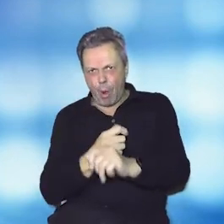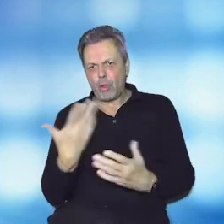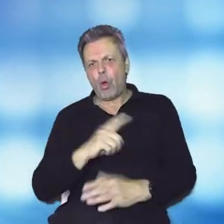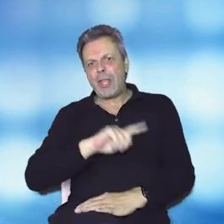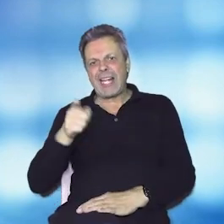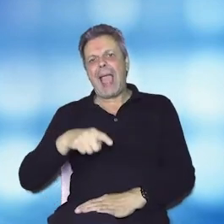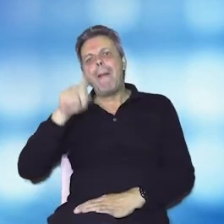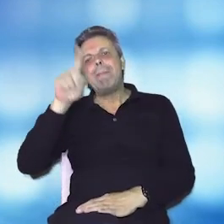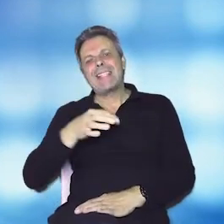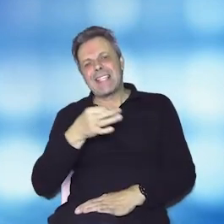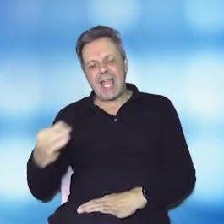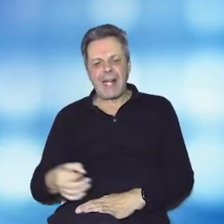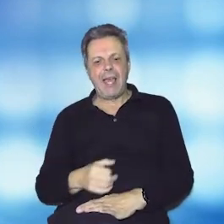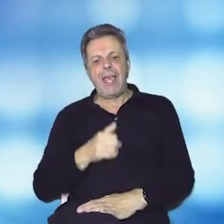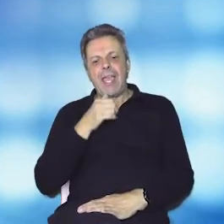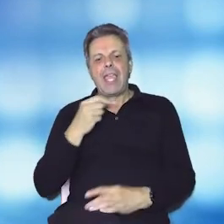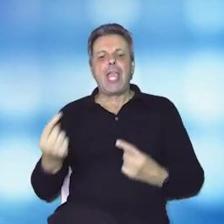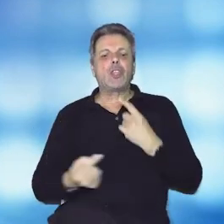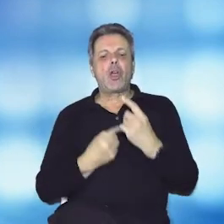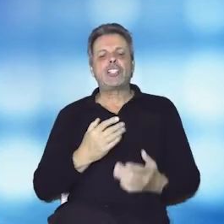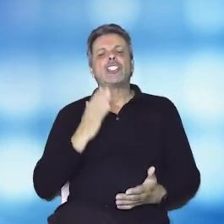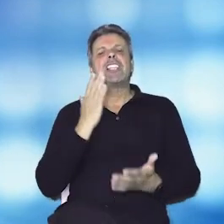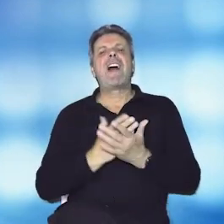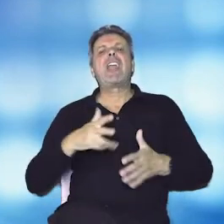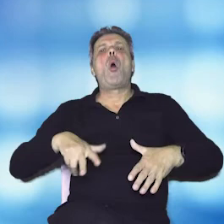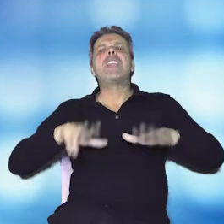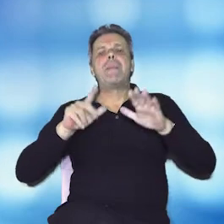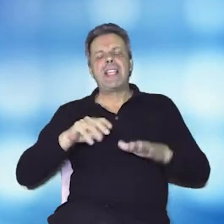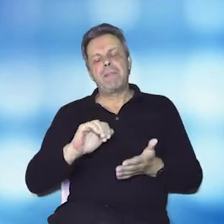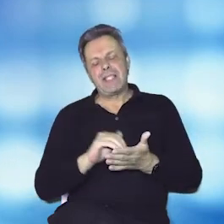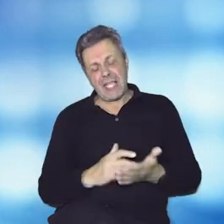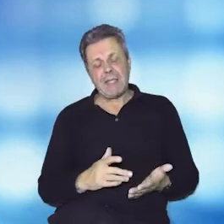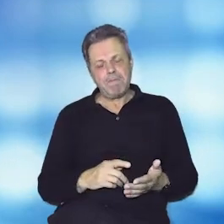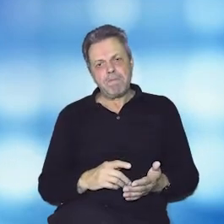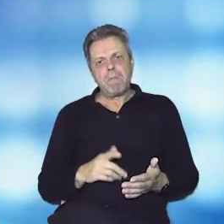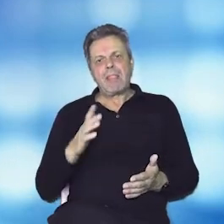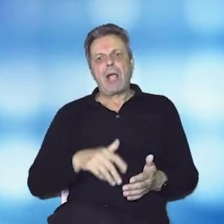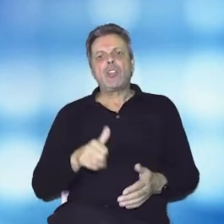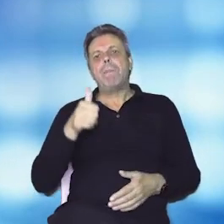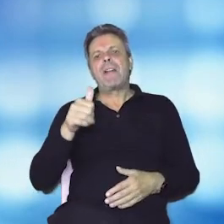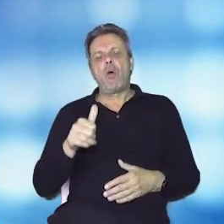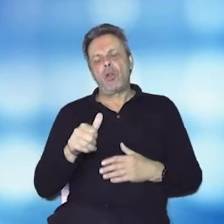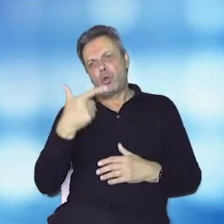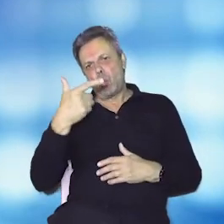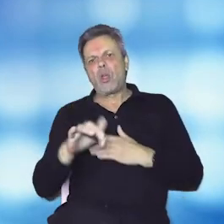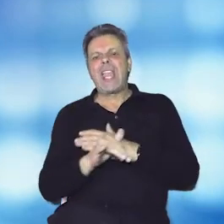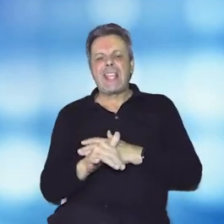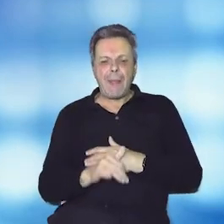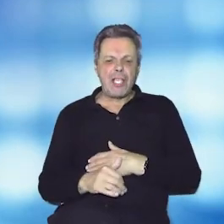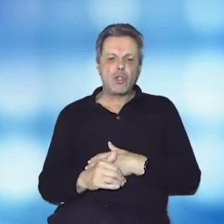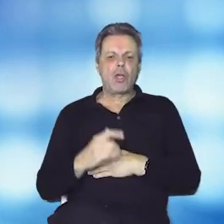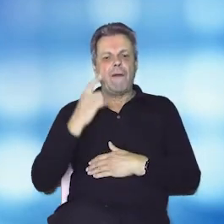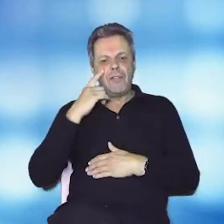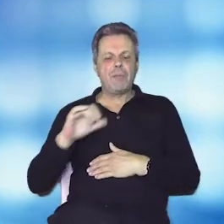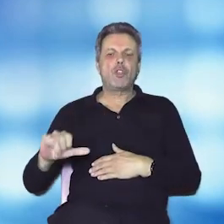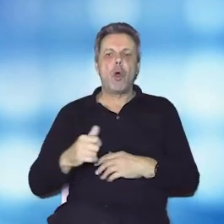traje mjesec dana i događa se svakih 18 mjeseci, tako da negdje tamo 1.11. 2.11. nadam se da se